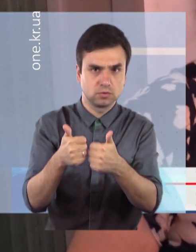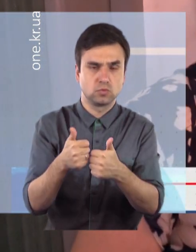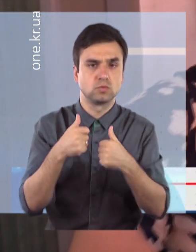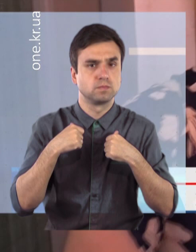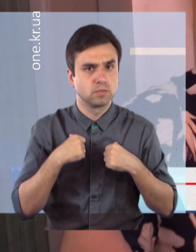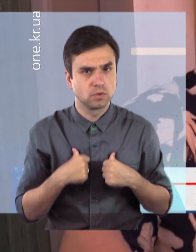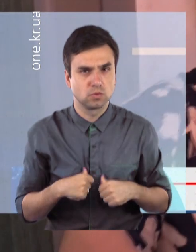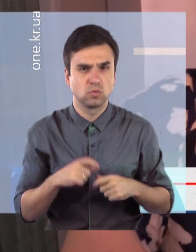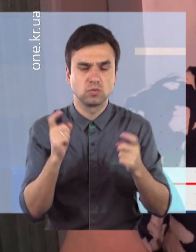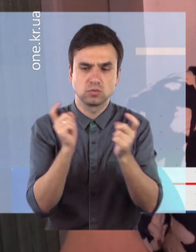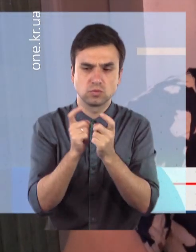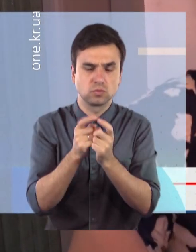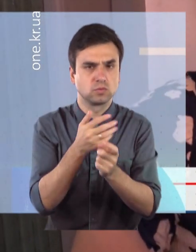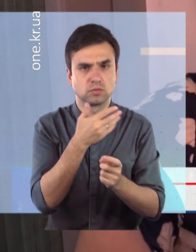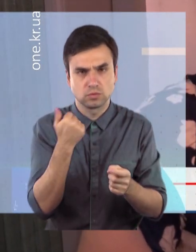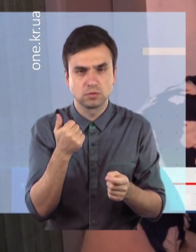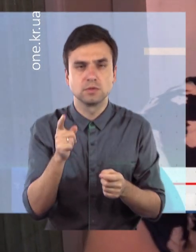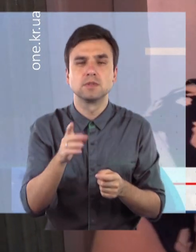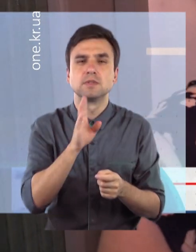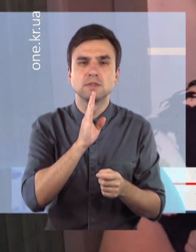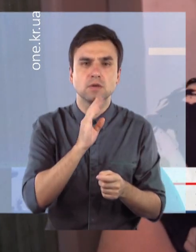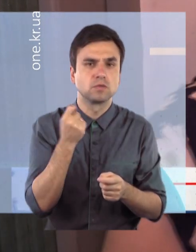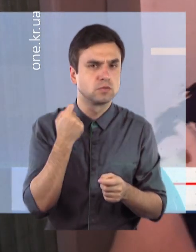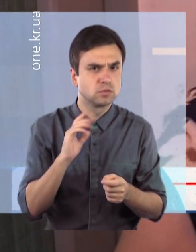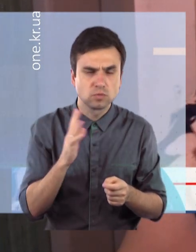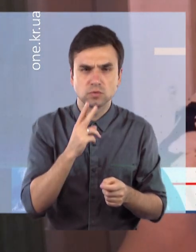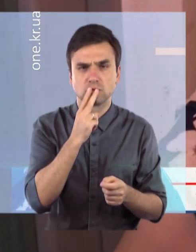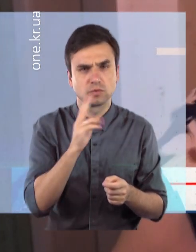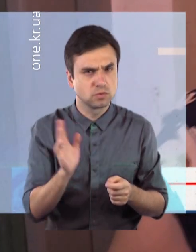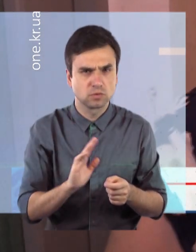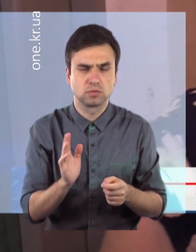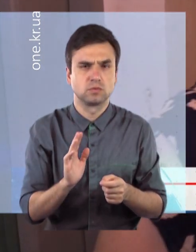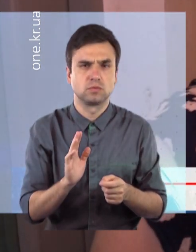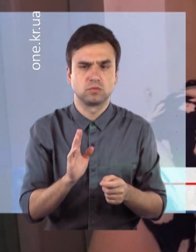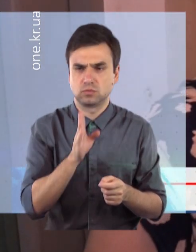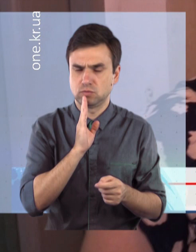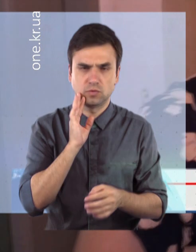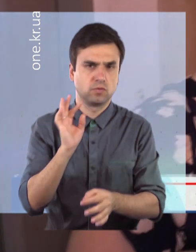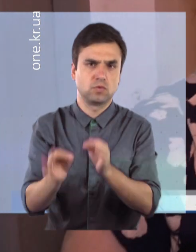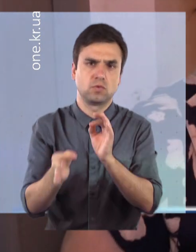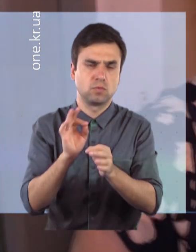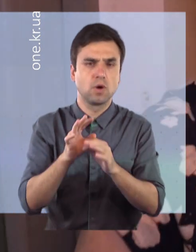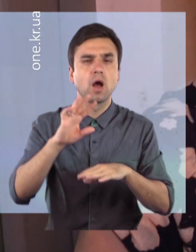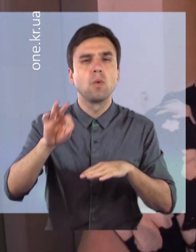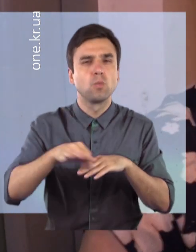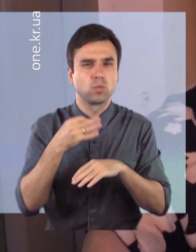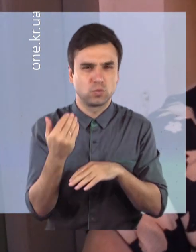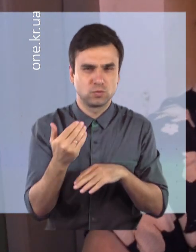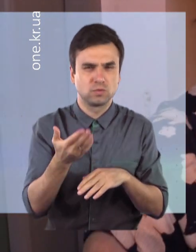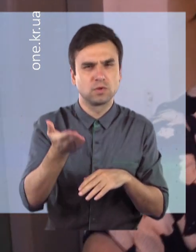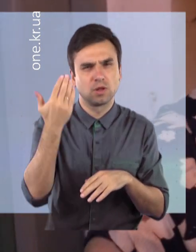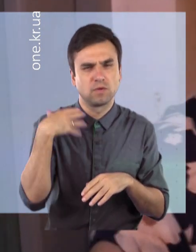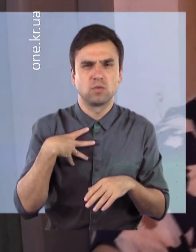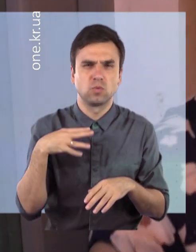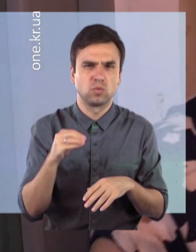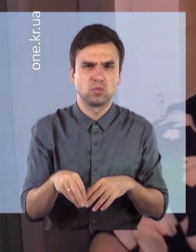сім'я, спокійно, ні з ким не скандалила ніколи. Вона не п'юща, не куряща, нормальна